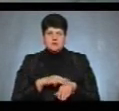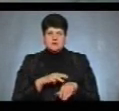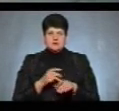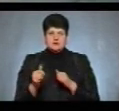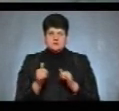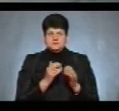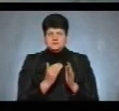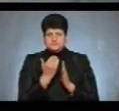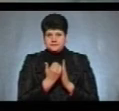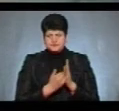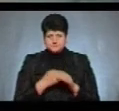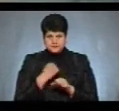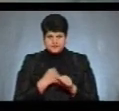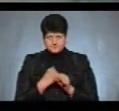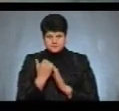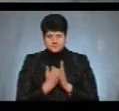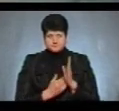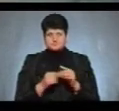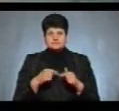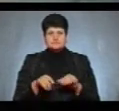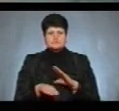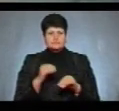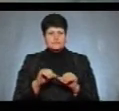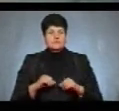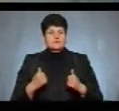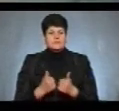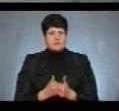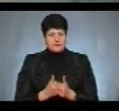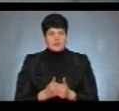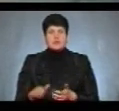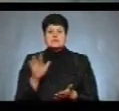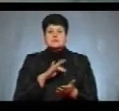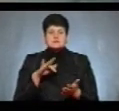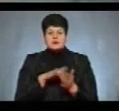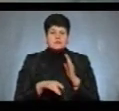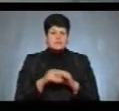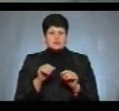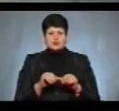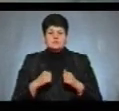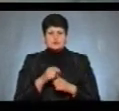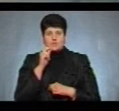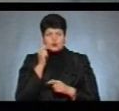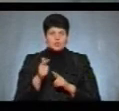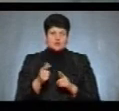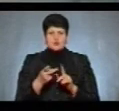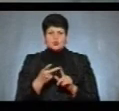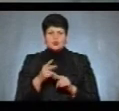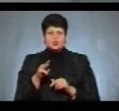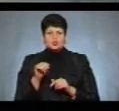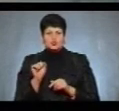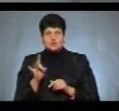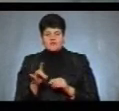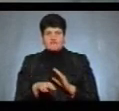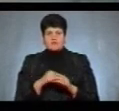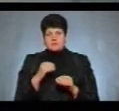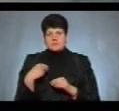опрацюванні протоколів на окружних виборчих комісіях. Центральна виборча комісія України готується до другого туру виборів президента